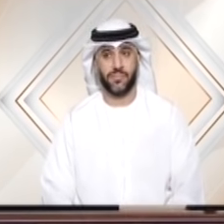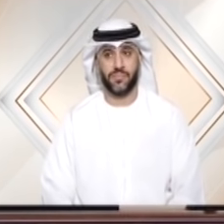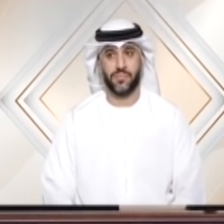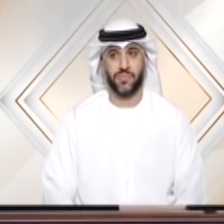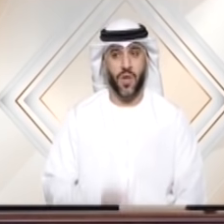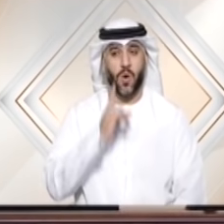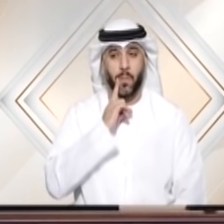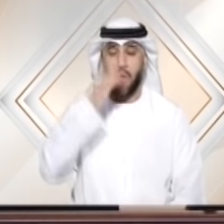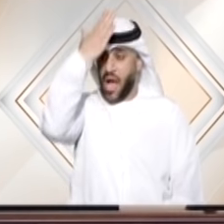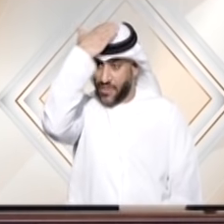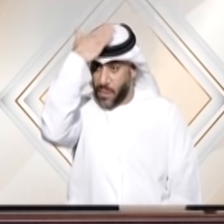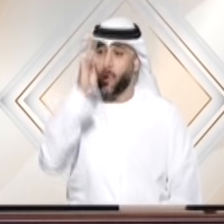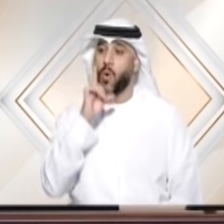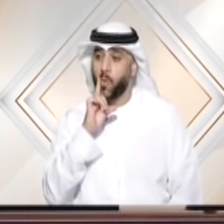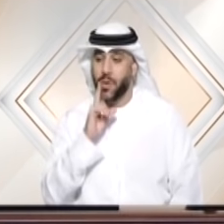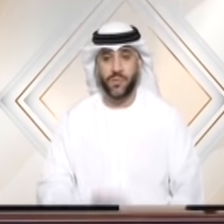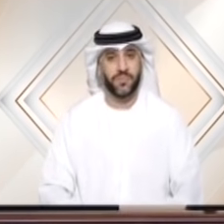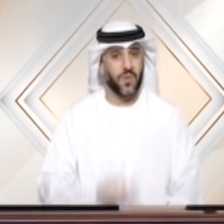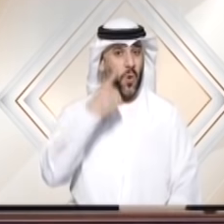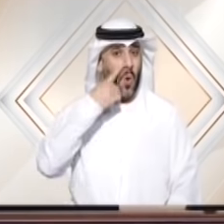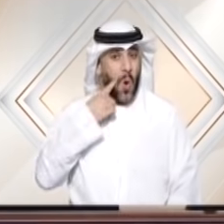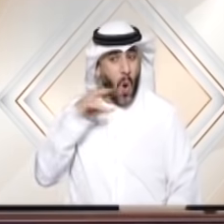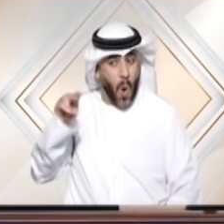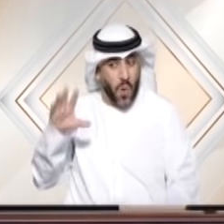امي براضيها، بس اخي الذي لا